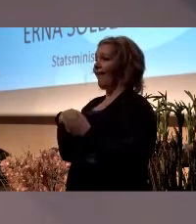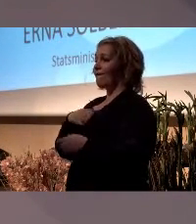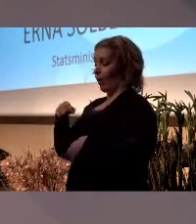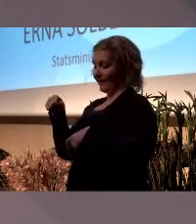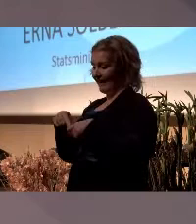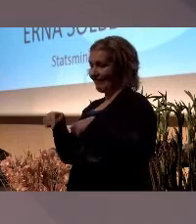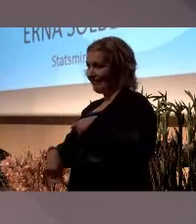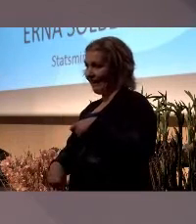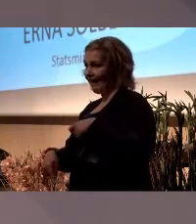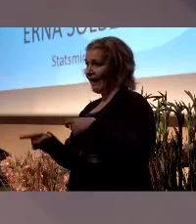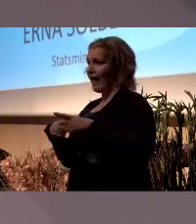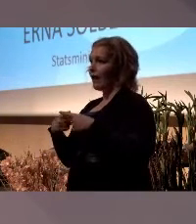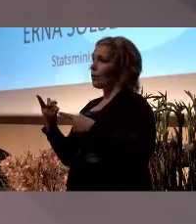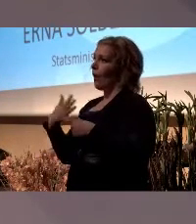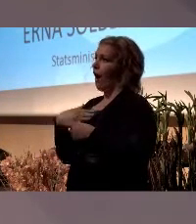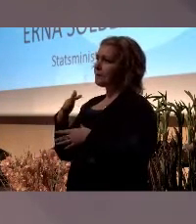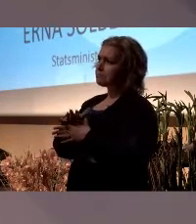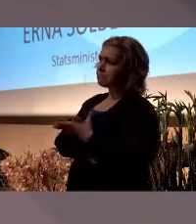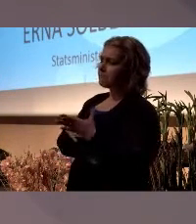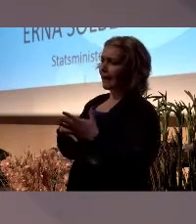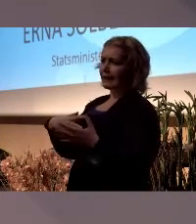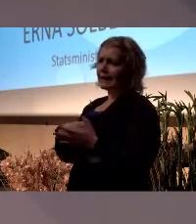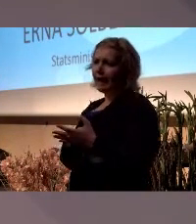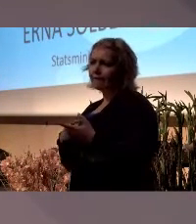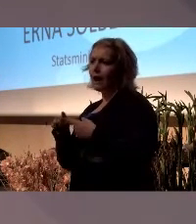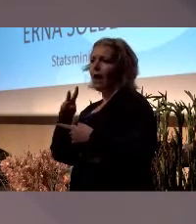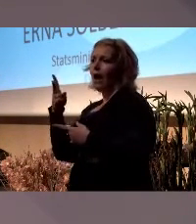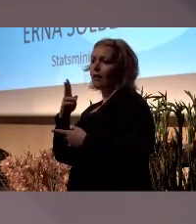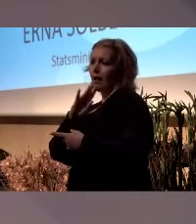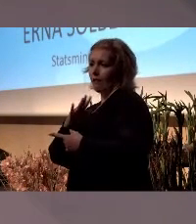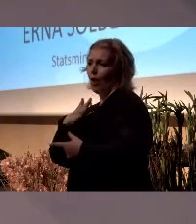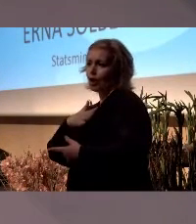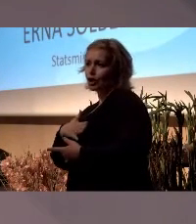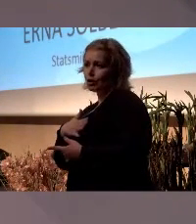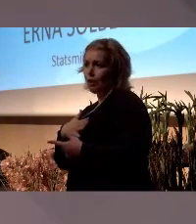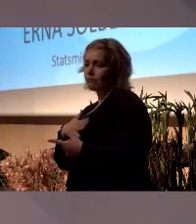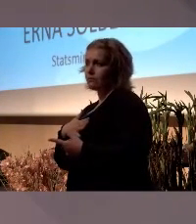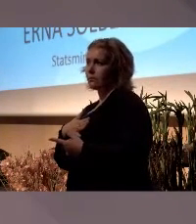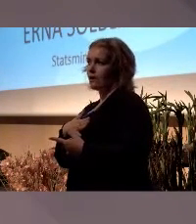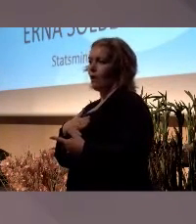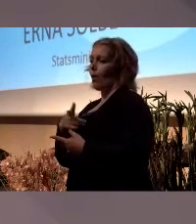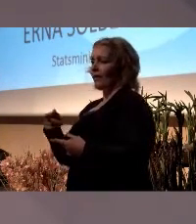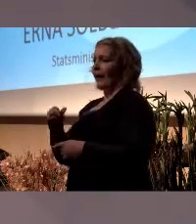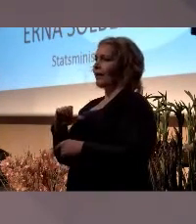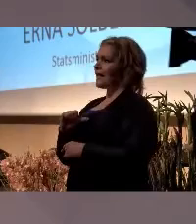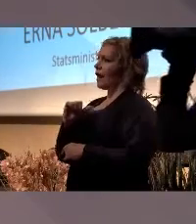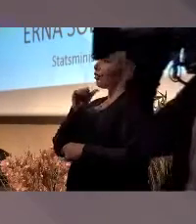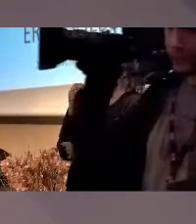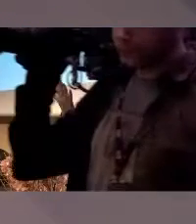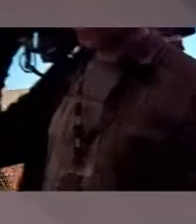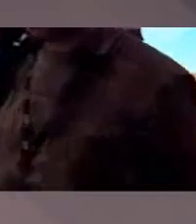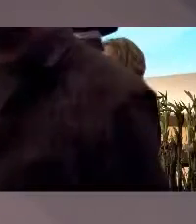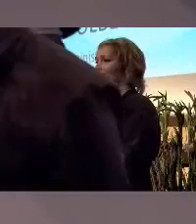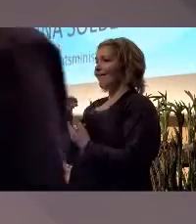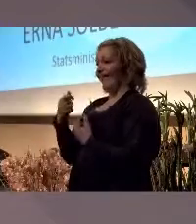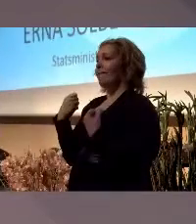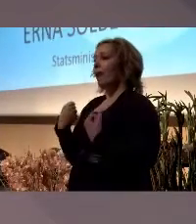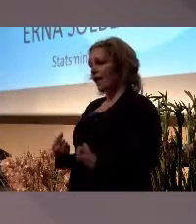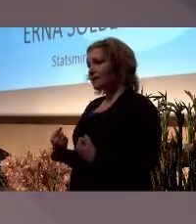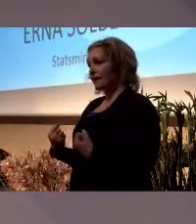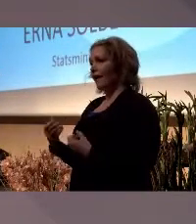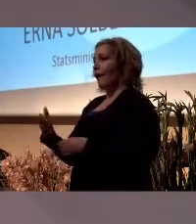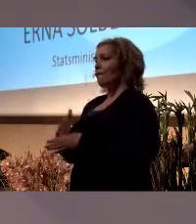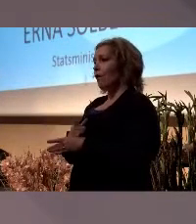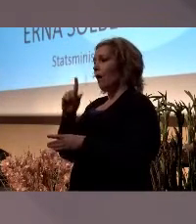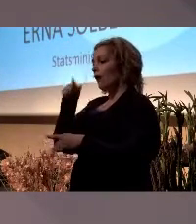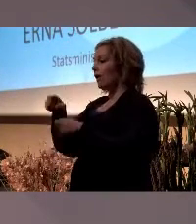for eksempel mistanke om kreft eller annen alvorlig sykdom. Ja, da er i seg selv ventetiden en belastning før